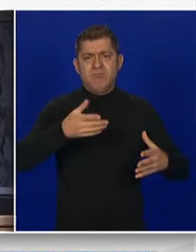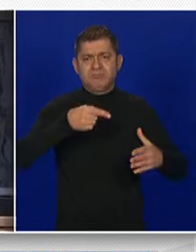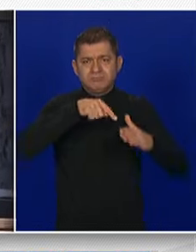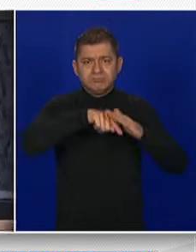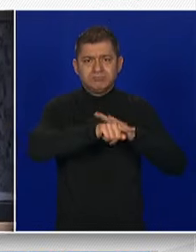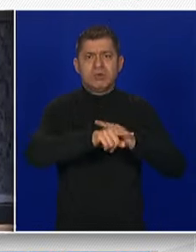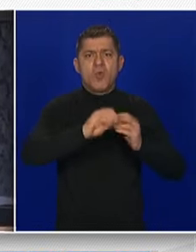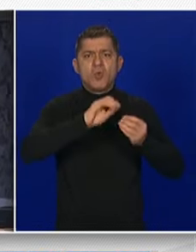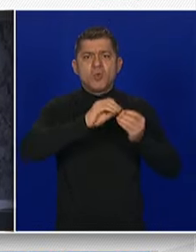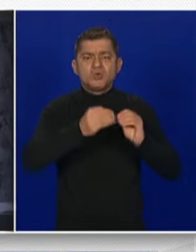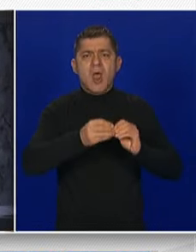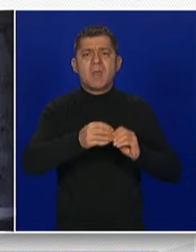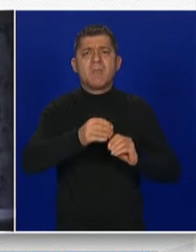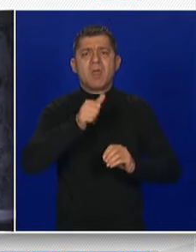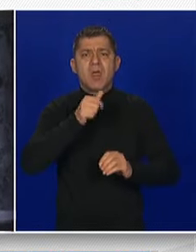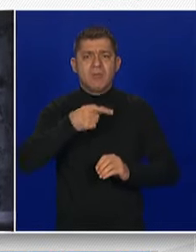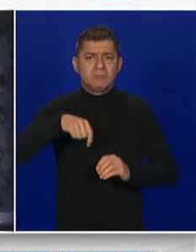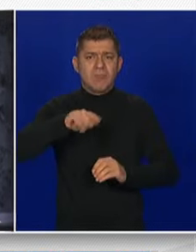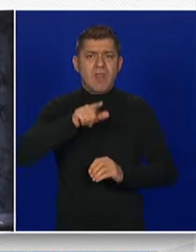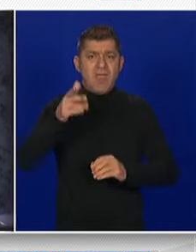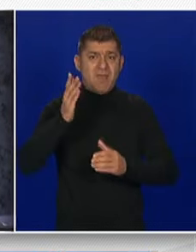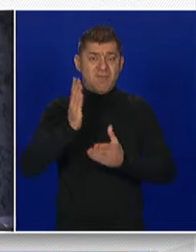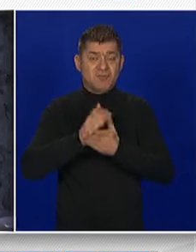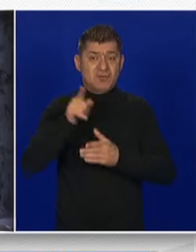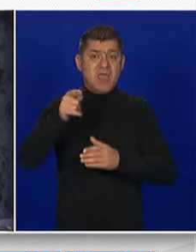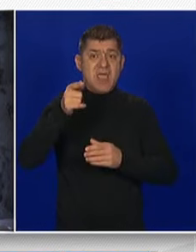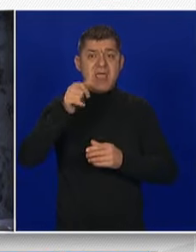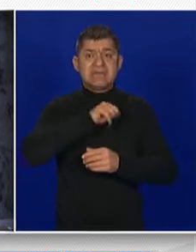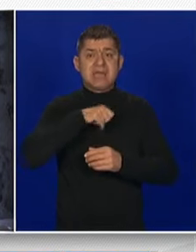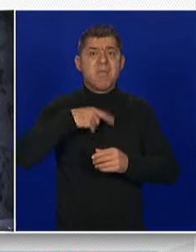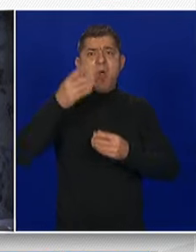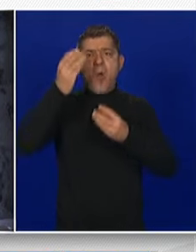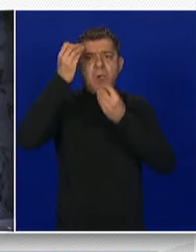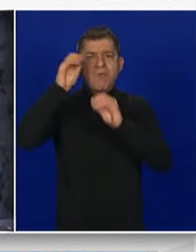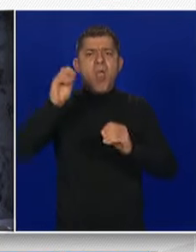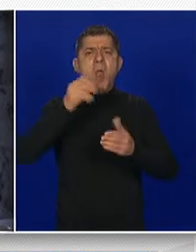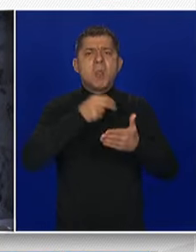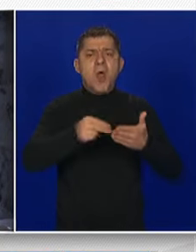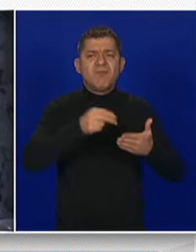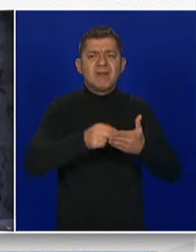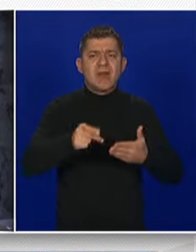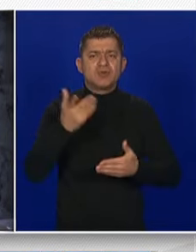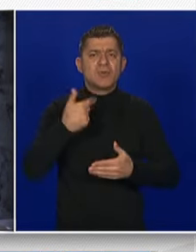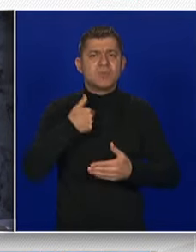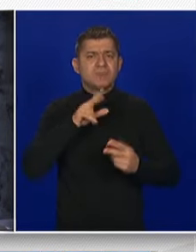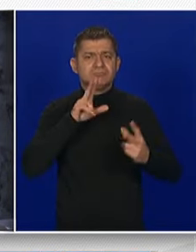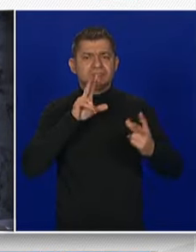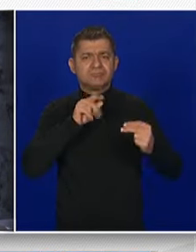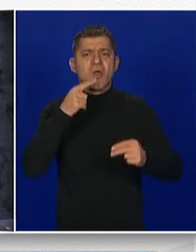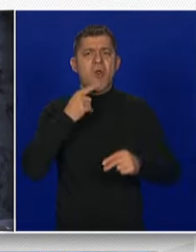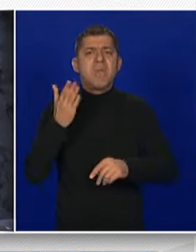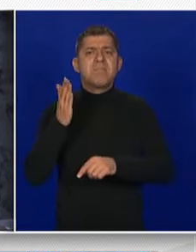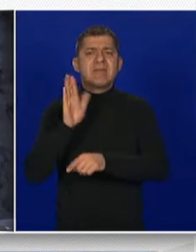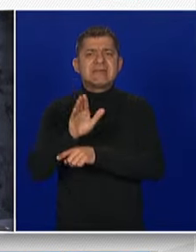i sami objavljujete neke izvatke iz onoga što je razgovarano sa